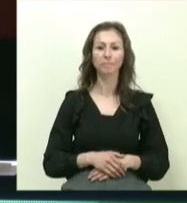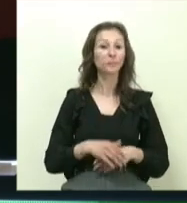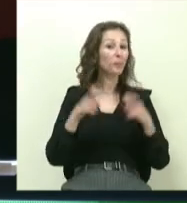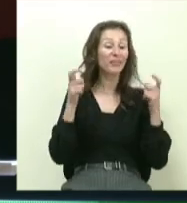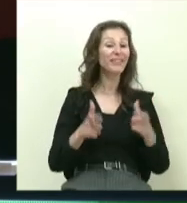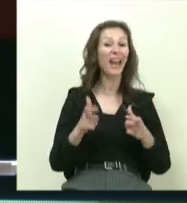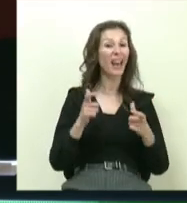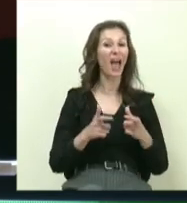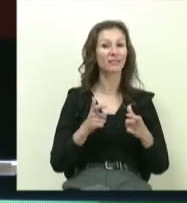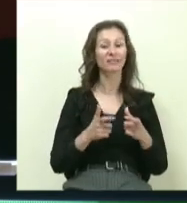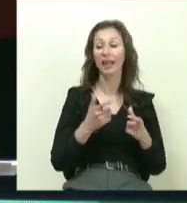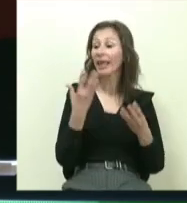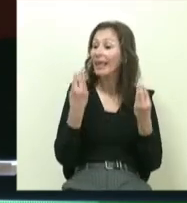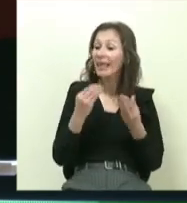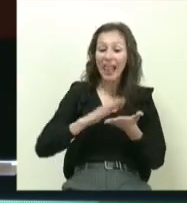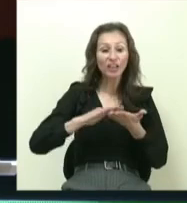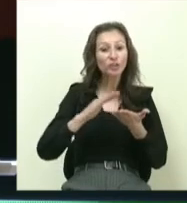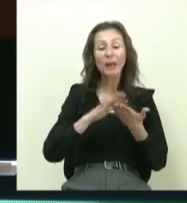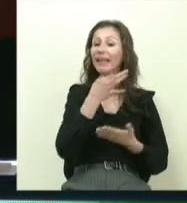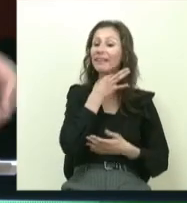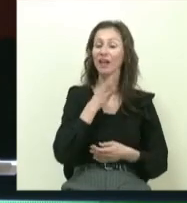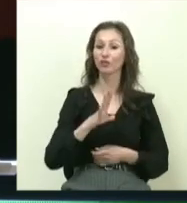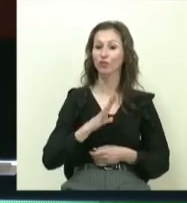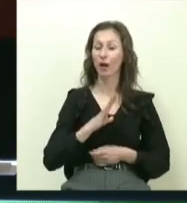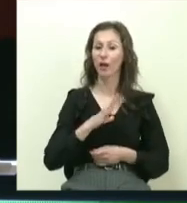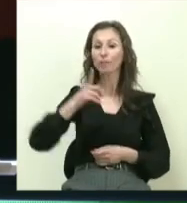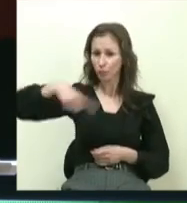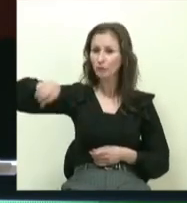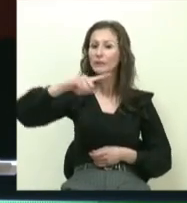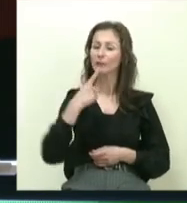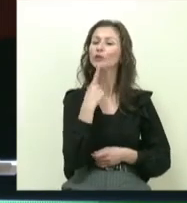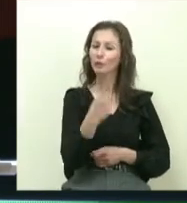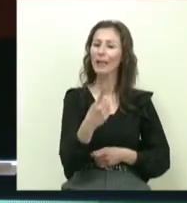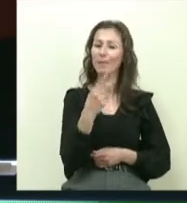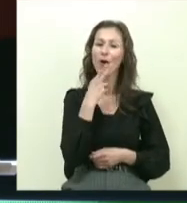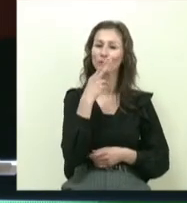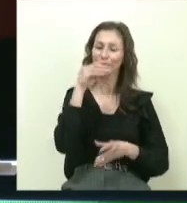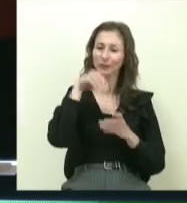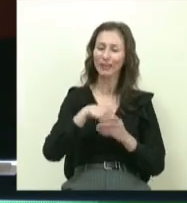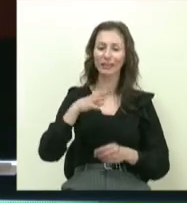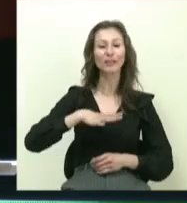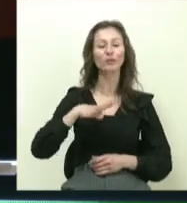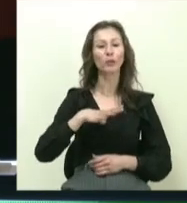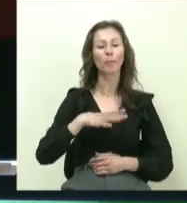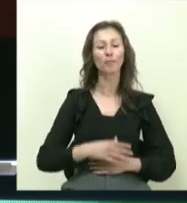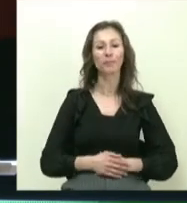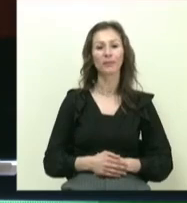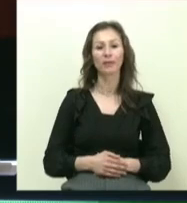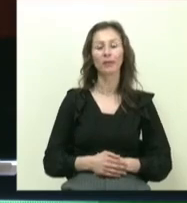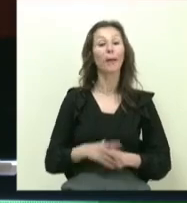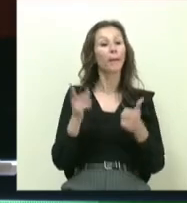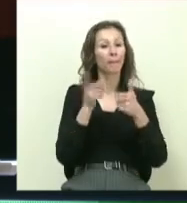nerelerde iyileşmelere ihtiyaç var Bunları da söyleyip konuşmamı sonlandırmak istiyorum